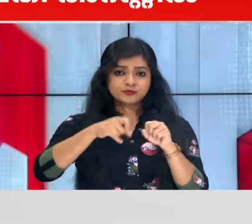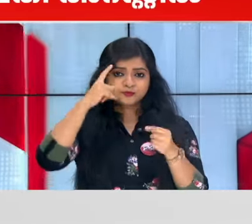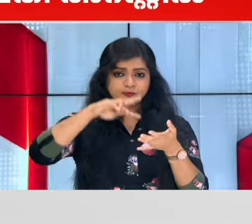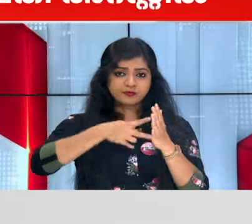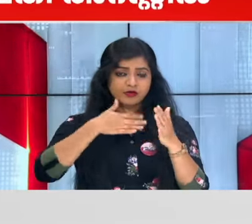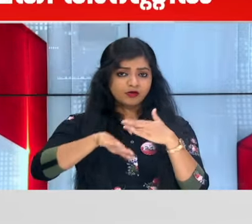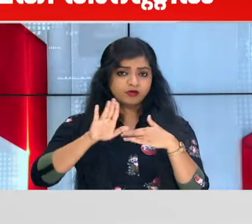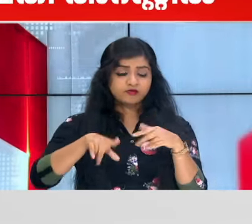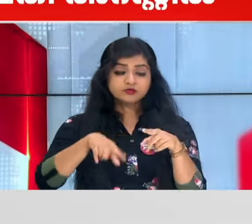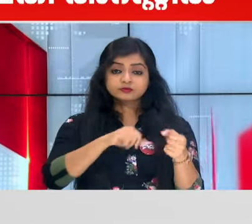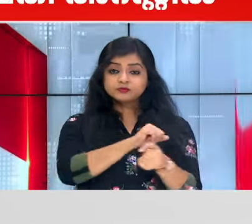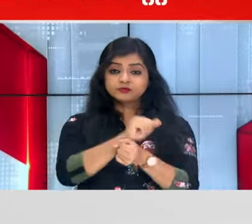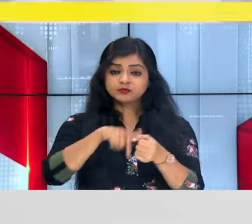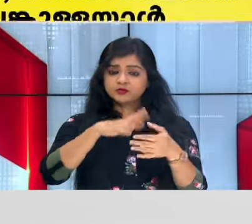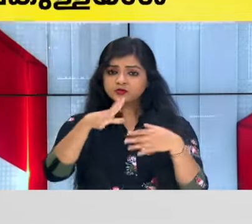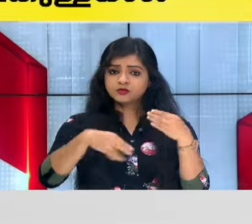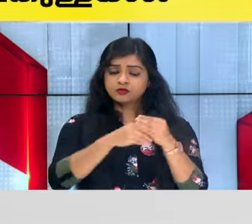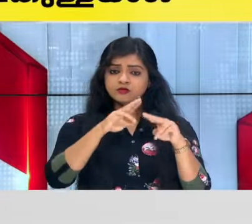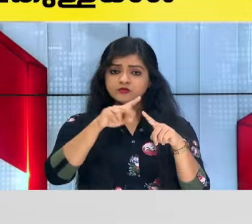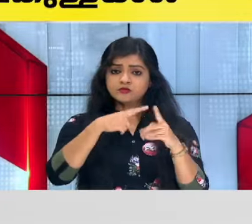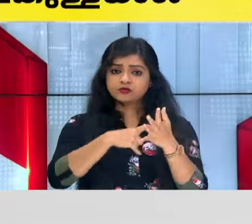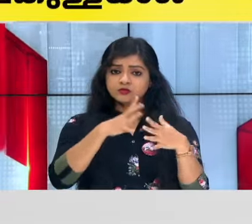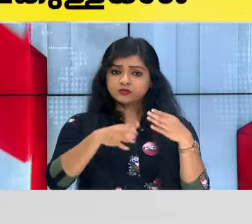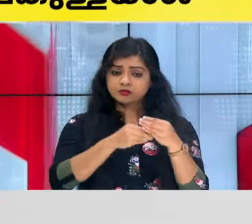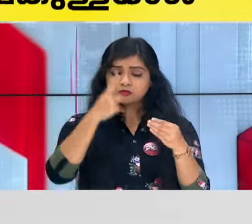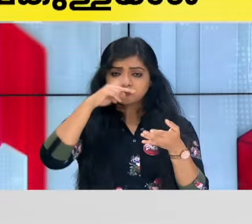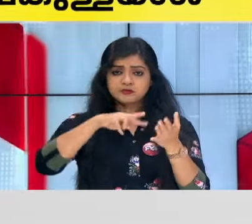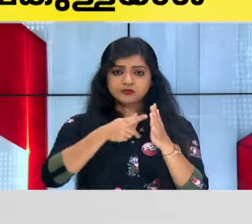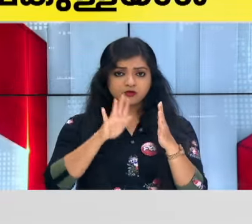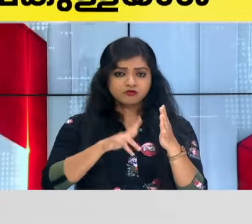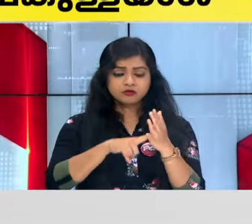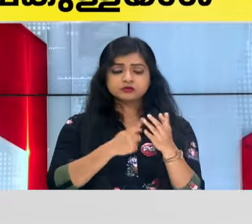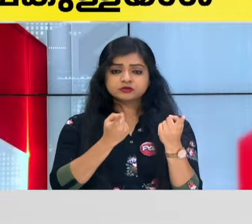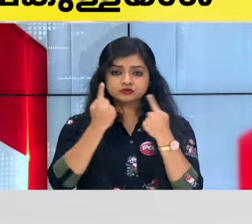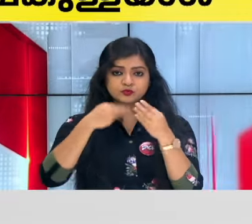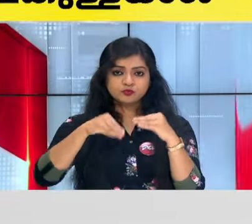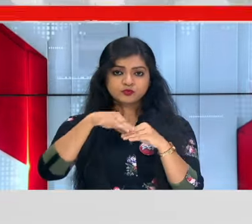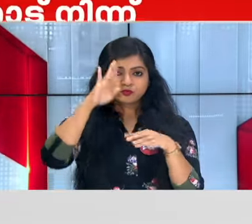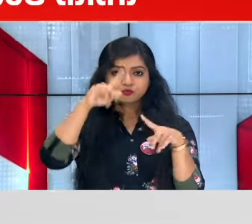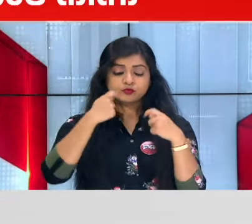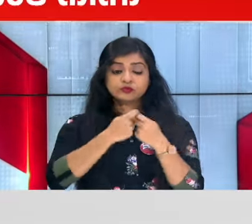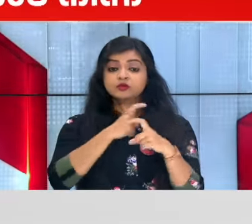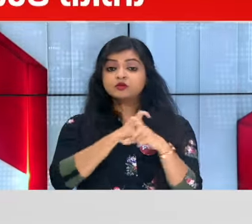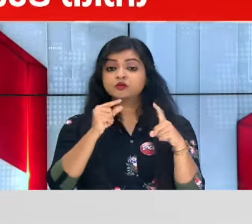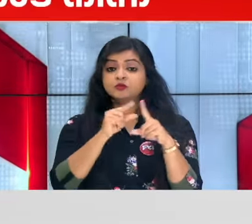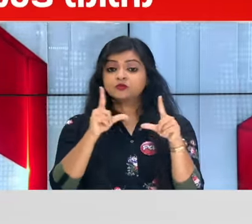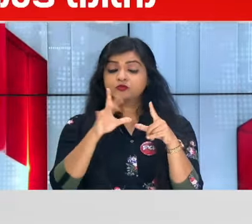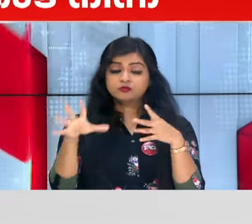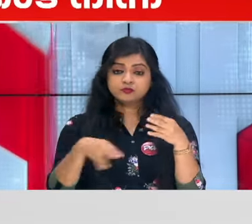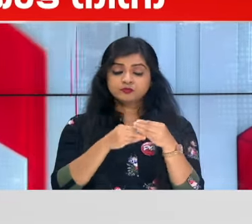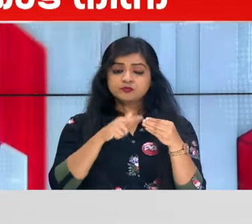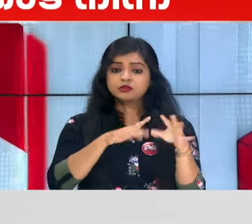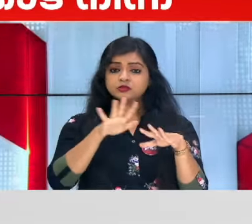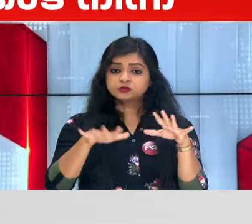നിലവിൽ അറസ്റ്റിലായ പ്രതികൾക്കെതിരെ ചുമത്താൻ കഴിയുമോ എന്ന കാര്യം പോലീസ് പരിശോധിക്കുന്നുണ്ട്. അതിന് കൃത്യമായ തെളിവുകൾ ലഭിക്കണം, സാഹചര്യ തെളിവുകളും